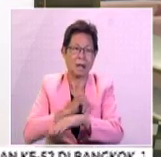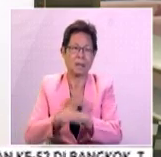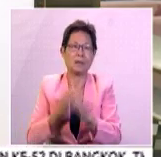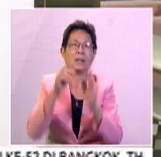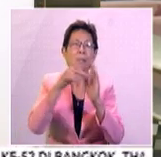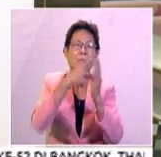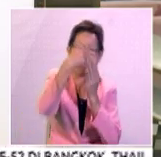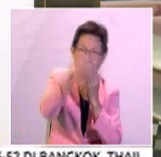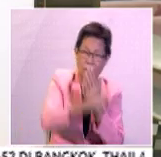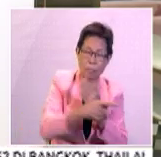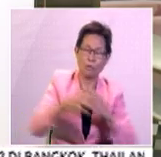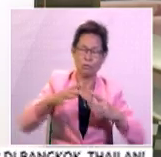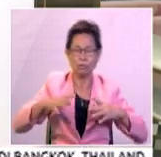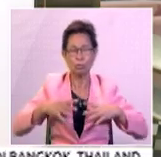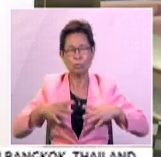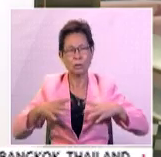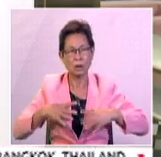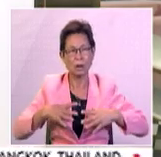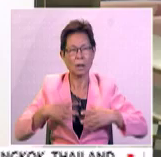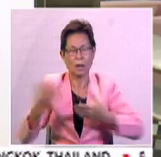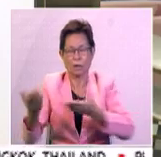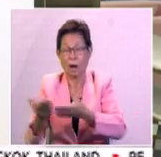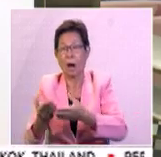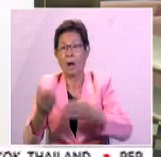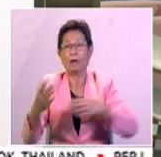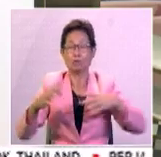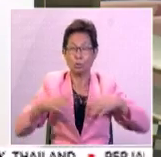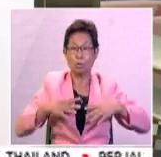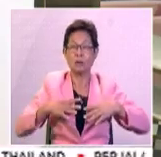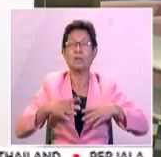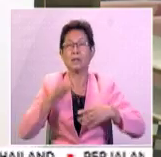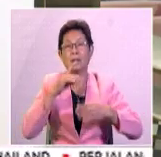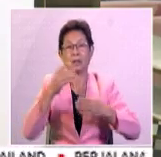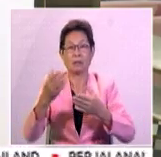kalau cuti je mesti akan slot hari tu mesti ada kerja lain.